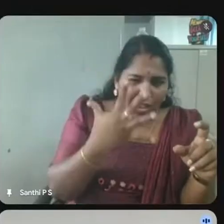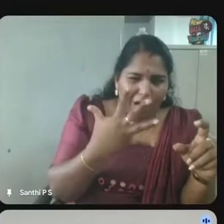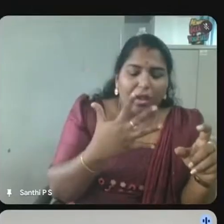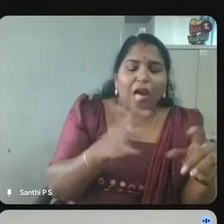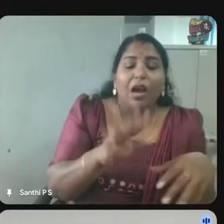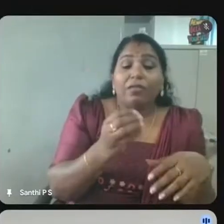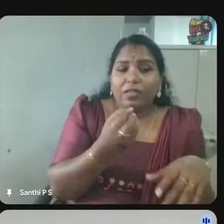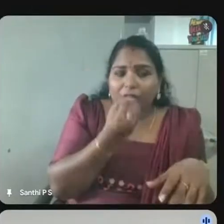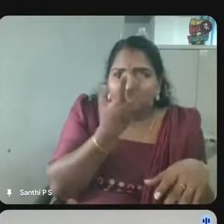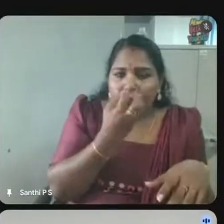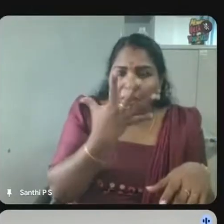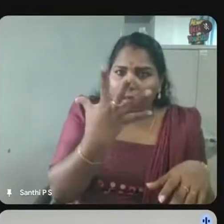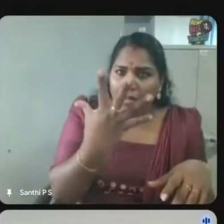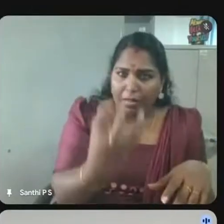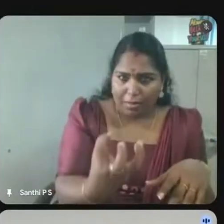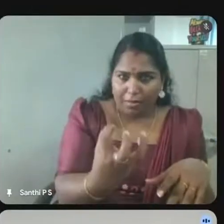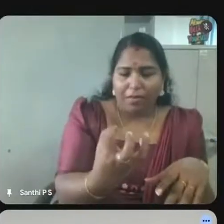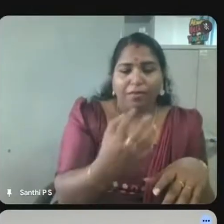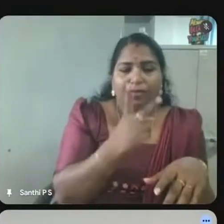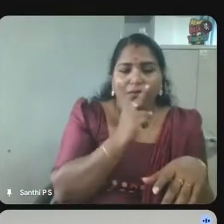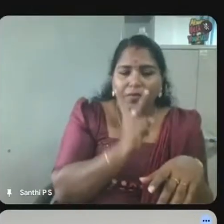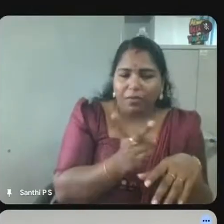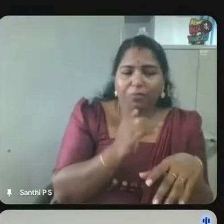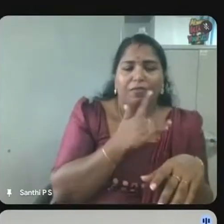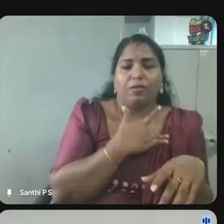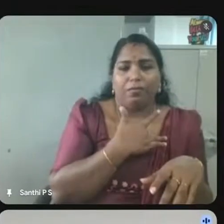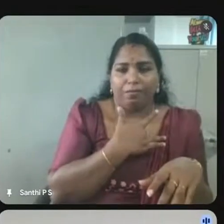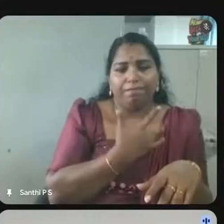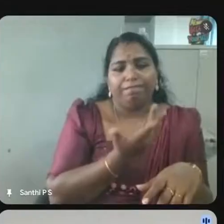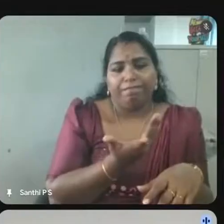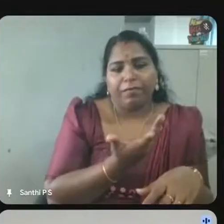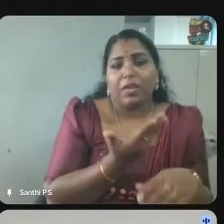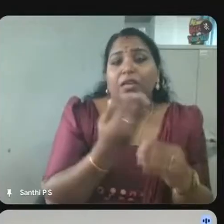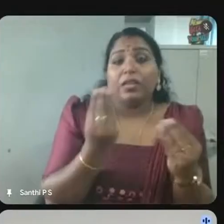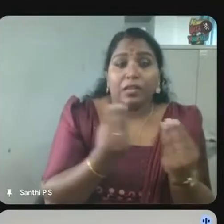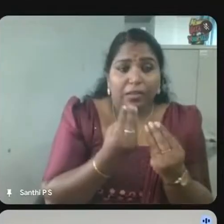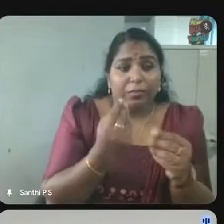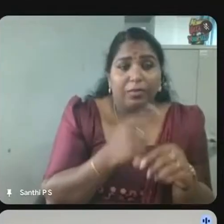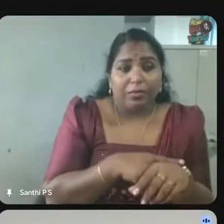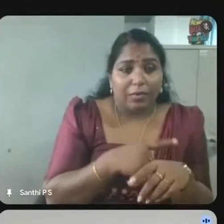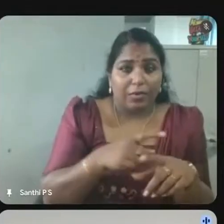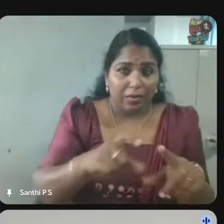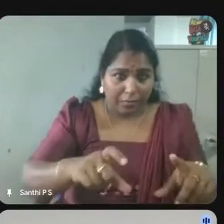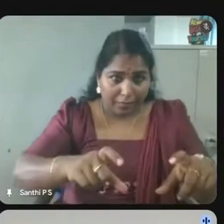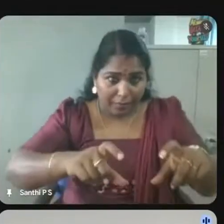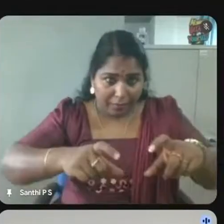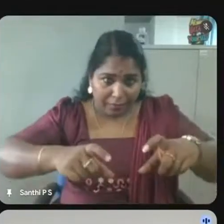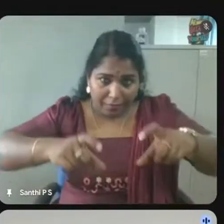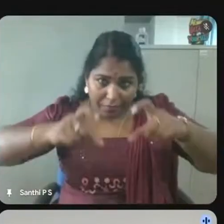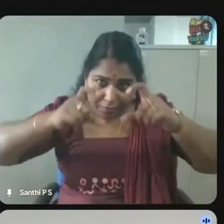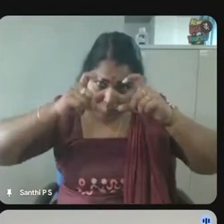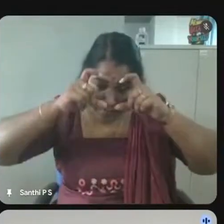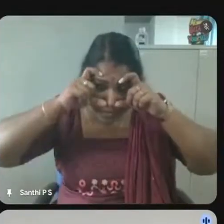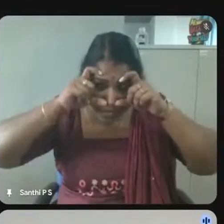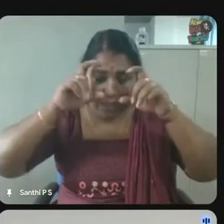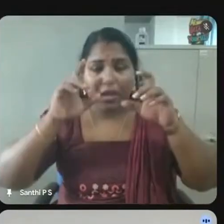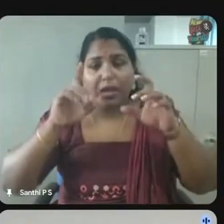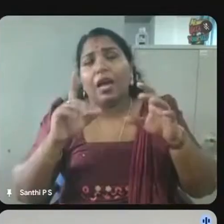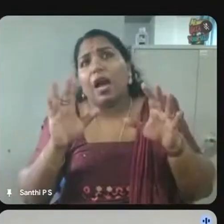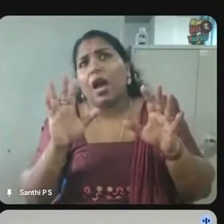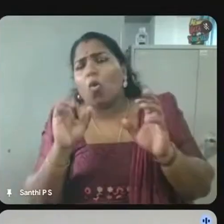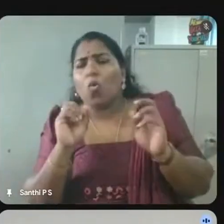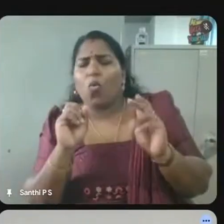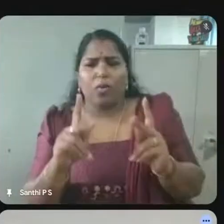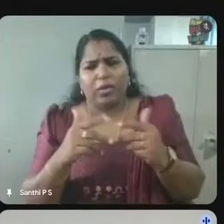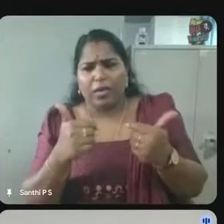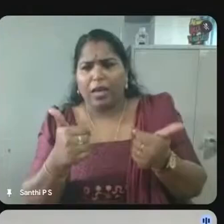പോലെ ആയിരിക്കും കാണുന്നത്. ഈ ഒരു സ്റ്റേജിൽ ചിലപ്പോൾ നമുക്ക് കണ്ണാടി മാറ്റിയാൽ തന്നെ നമുക്ക് തെളിച്ചം കിട്ടിയേക്കാം. പക്ഷെ ഒരു സ്റ്റേജ് കഴിഞ്ഞാൽ എത്ര കണ്ണാടി